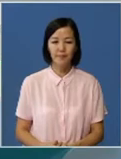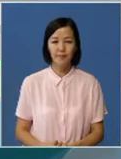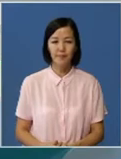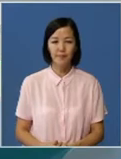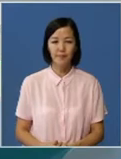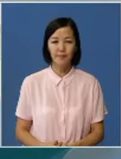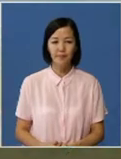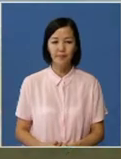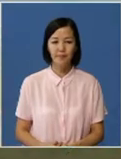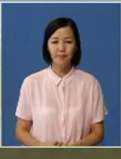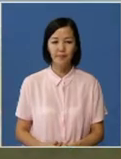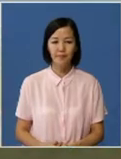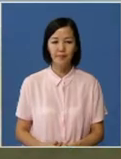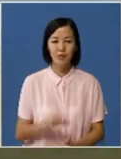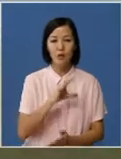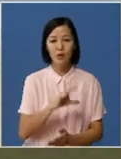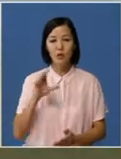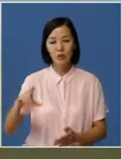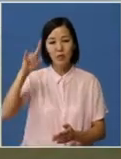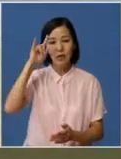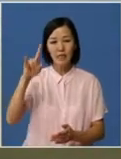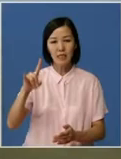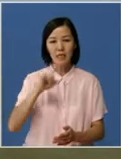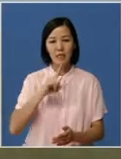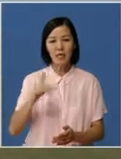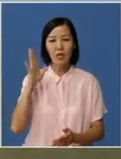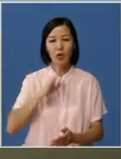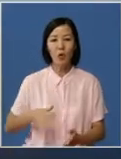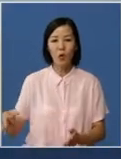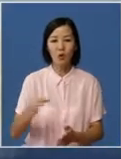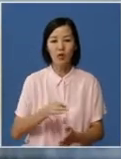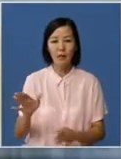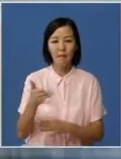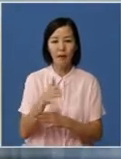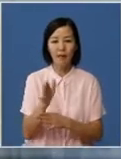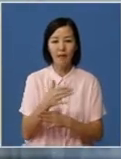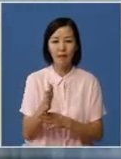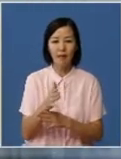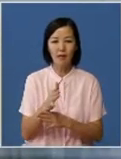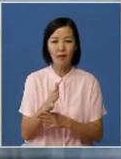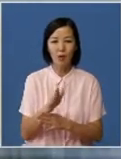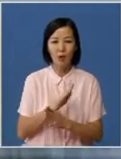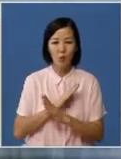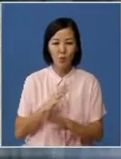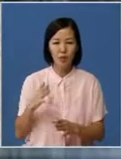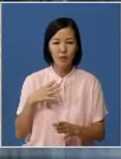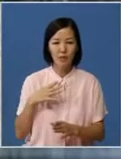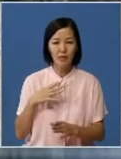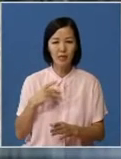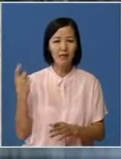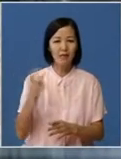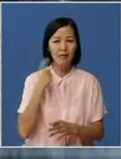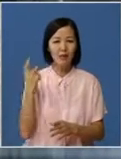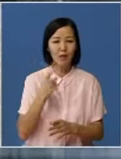жаңалықтары топтамасында. Солтүстік Қазақстандағы Толыбай көлінде балықтар қырылып жатыр. Тұрғындардың айтуынша, мұндай жағдайға химиялық